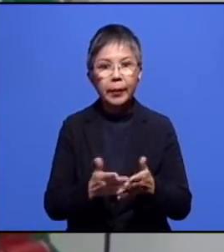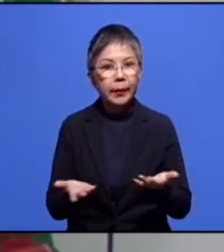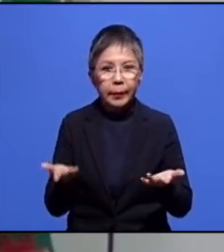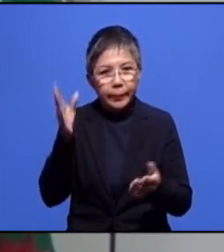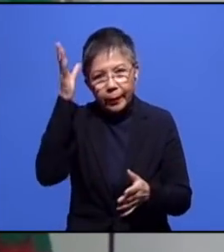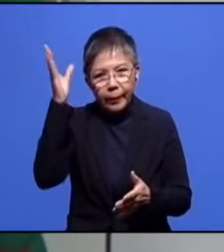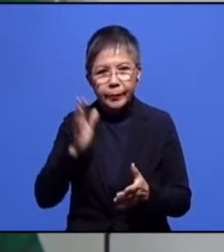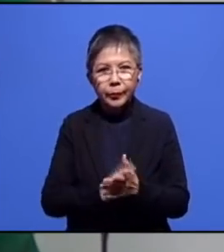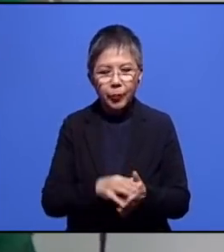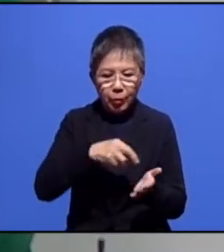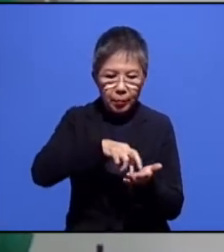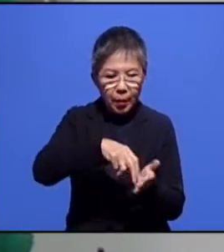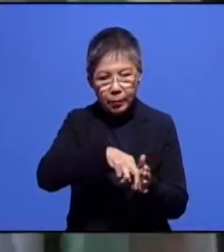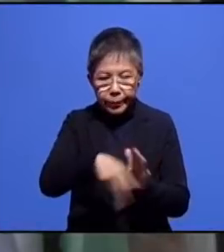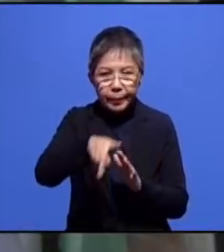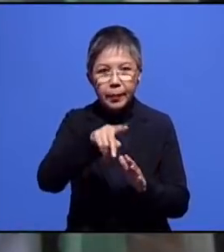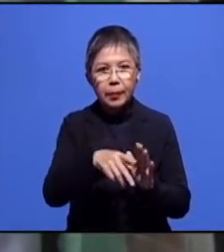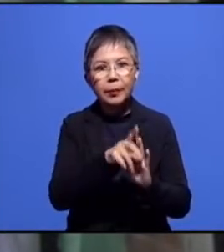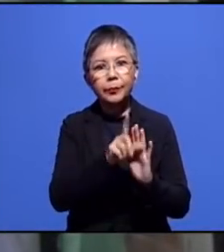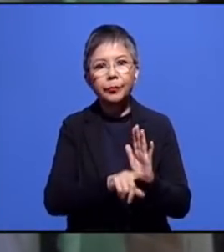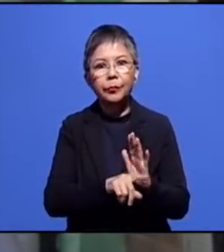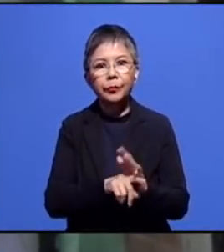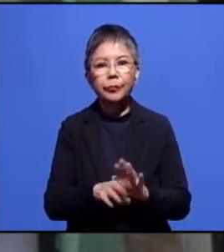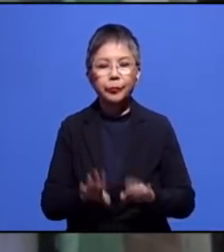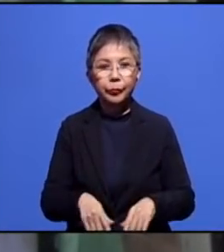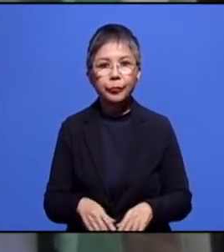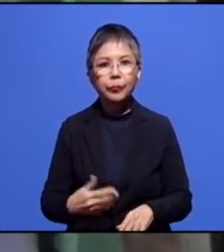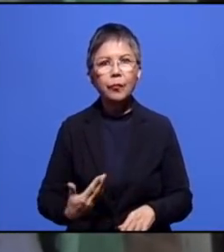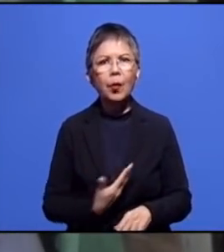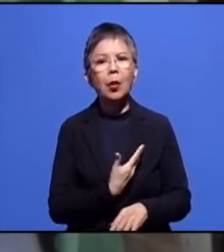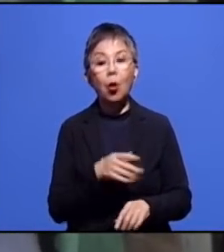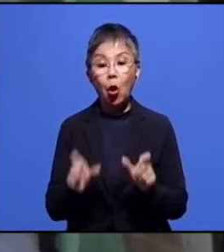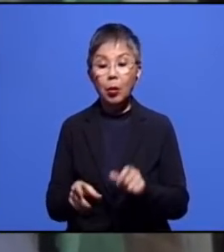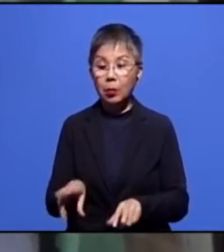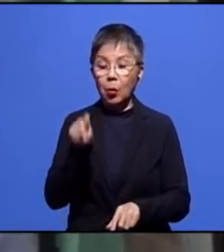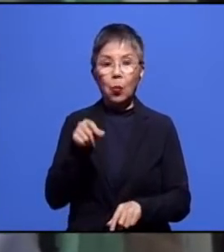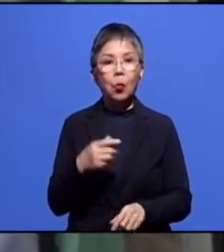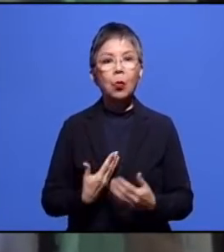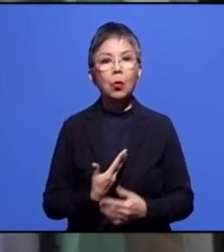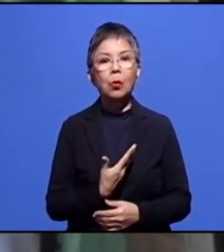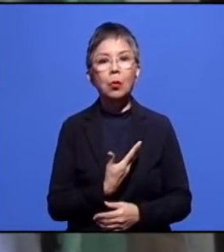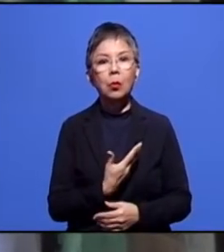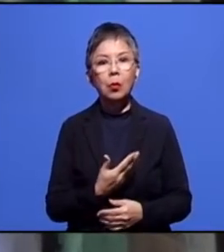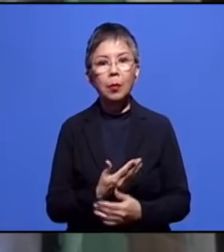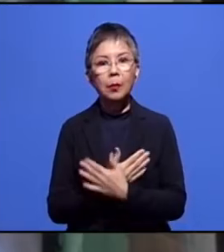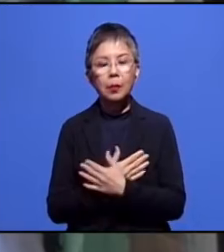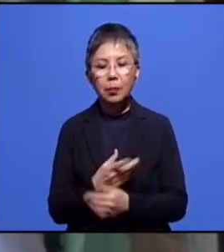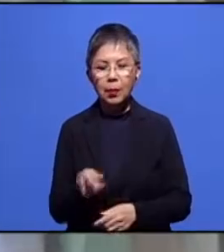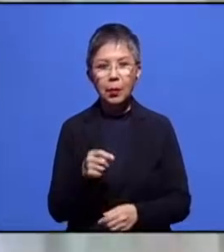eh kepleset Ken seperti itu sebesar berbentuk ditemukan 07.00 oleh